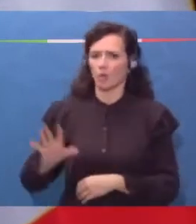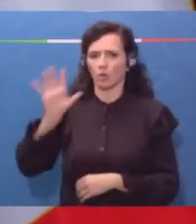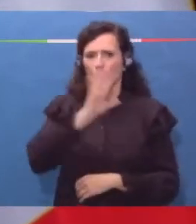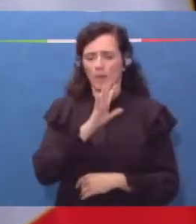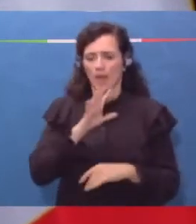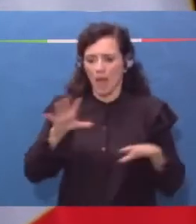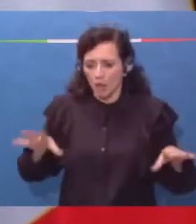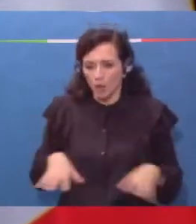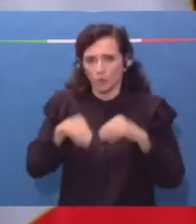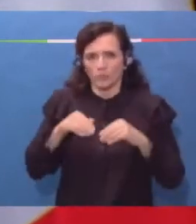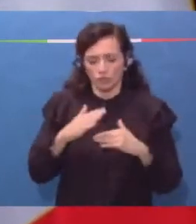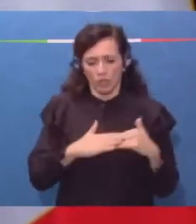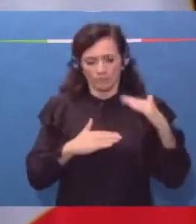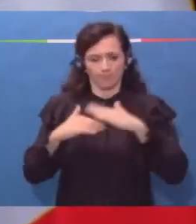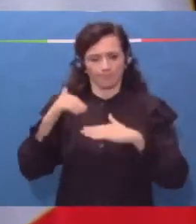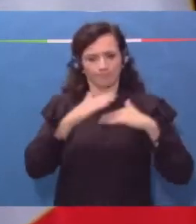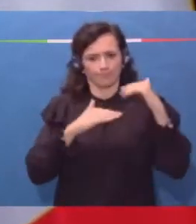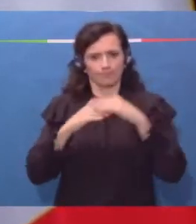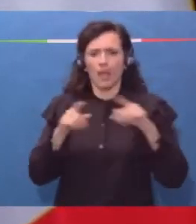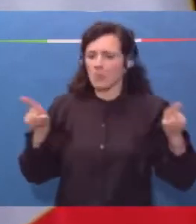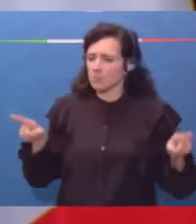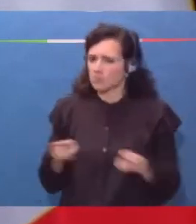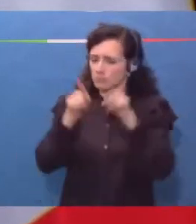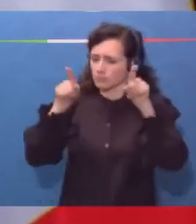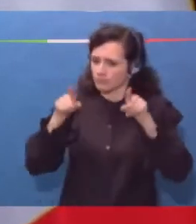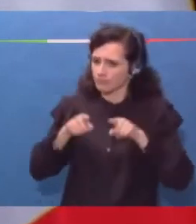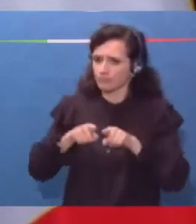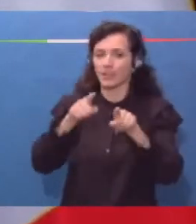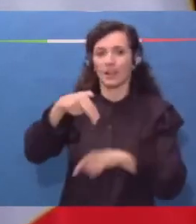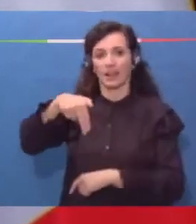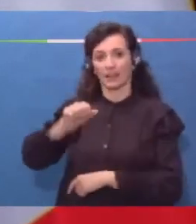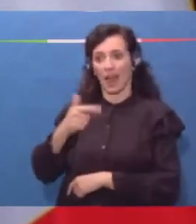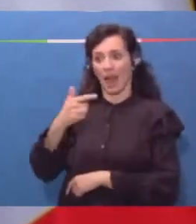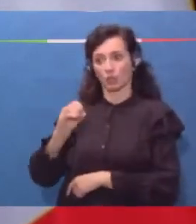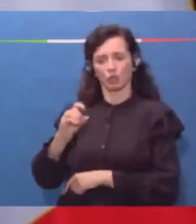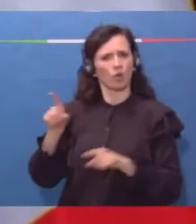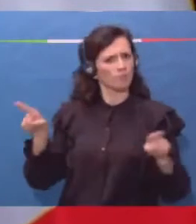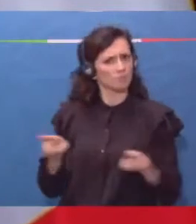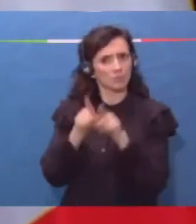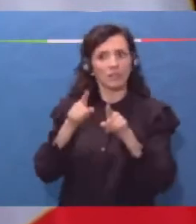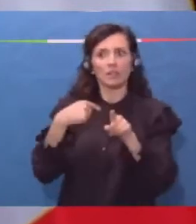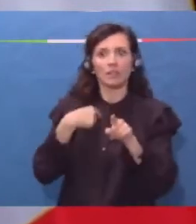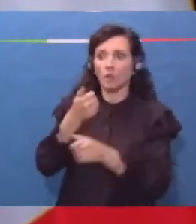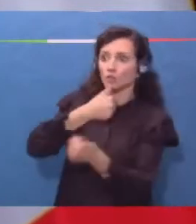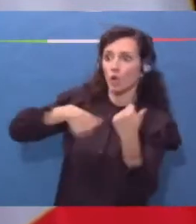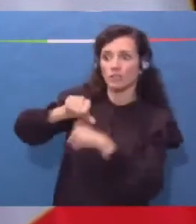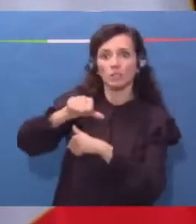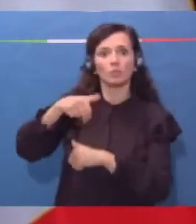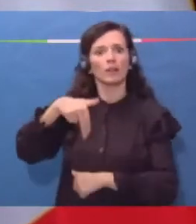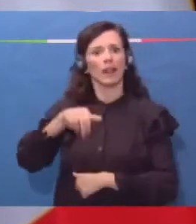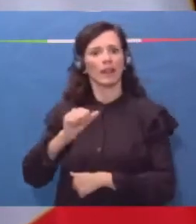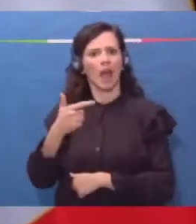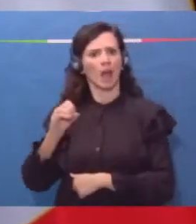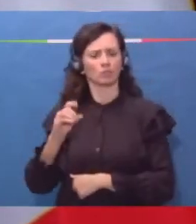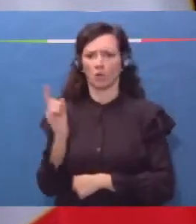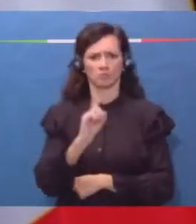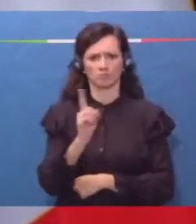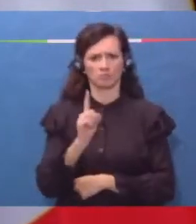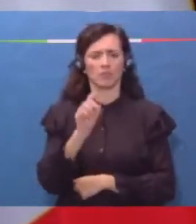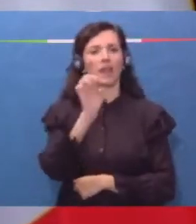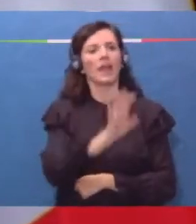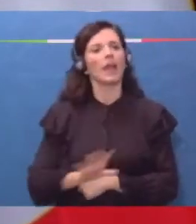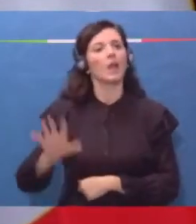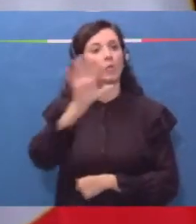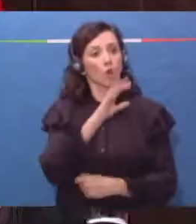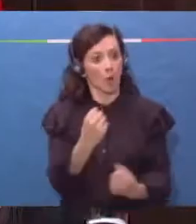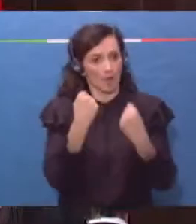naturalmente è complementare alla NATO, non è sostitutiva. Un'Europa più forte fa la NATO